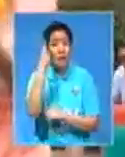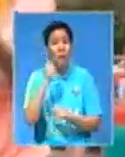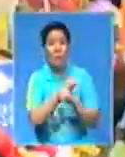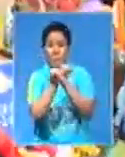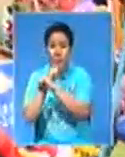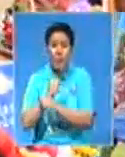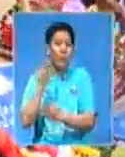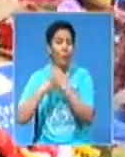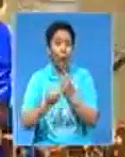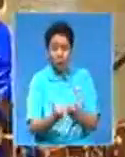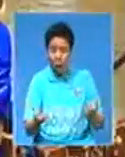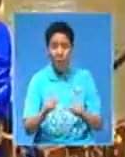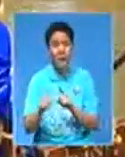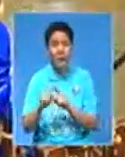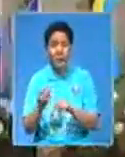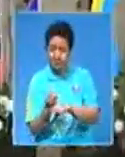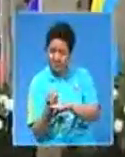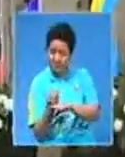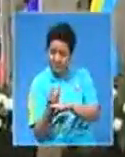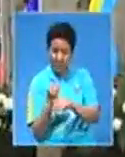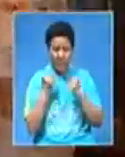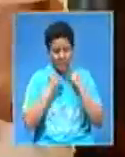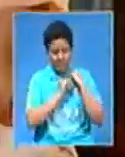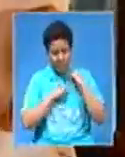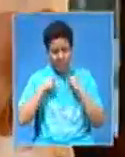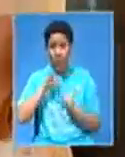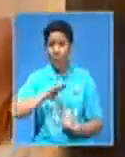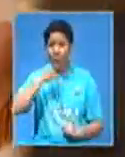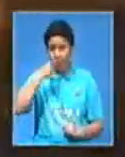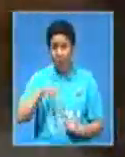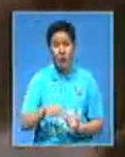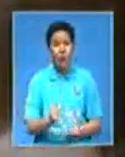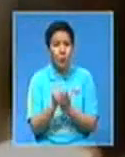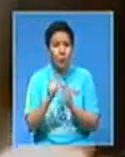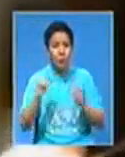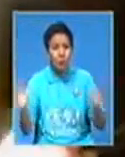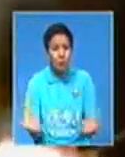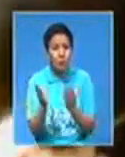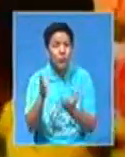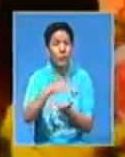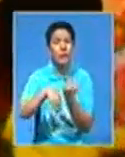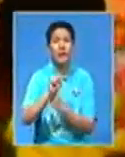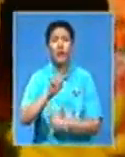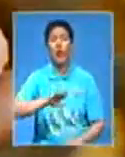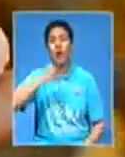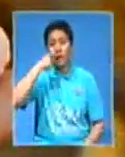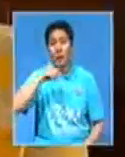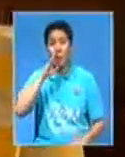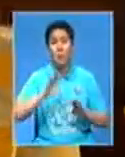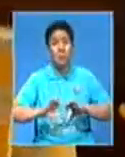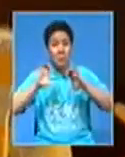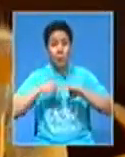รักษ์ด้านสาธารณสุขอัญมณีที่จะเป็นกำลังสำคัญในการขับเคลื่อนเศรษฐกิจของประเทศหากได้รับการส่งเสริมจากภาครัฐอ